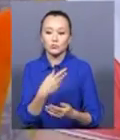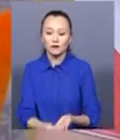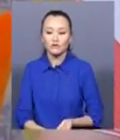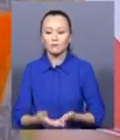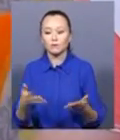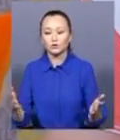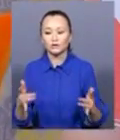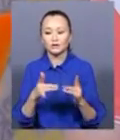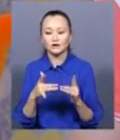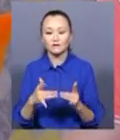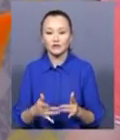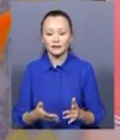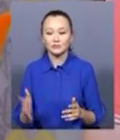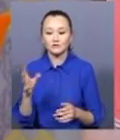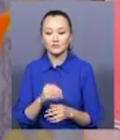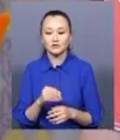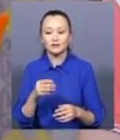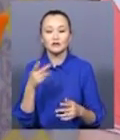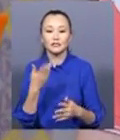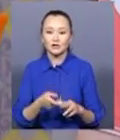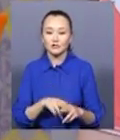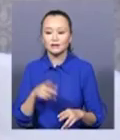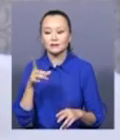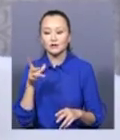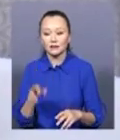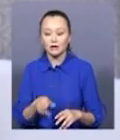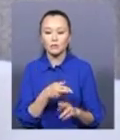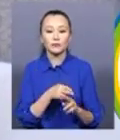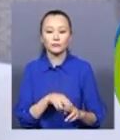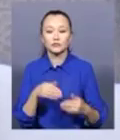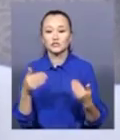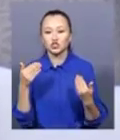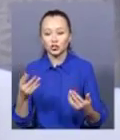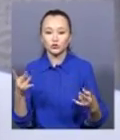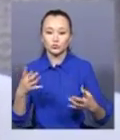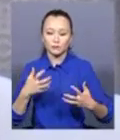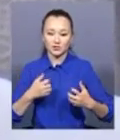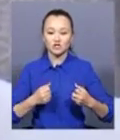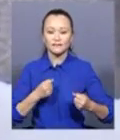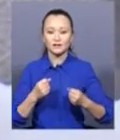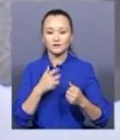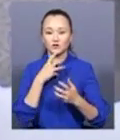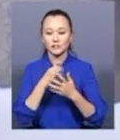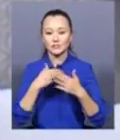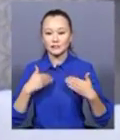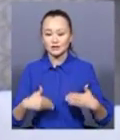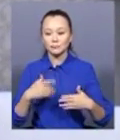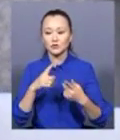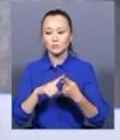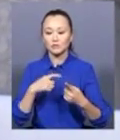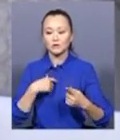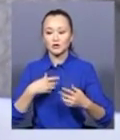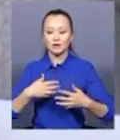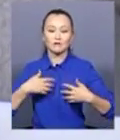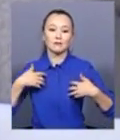как подольше. Как мы с Димой. Но на самом деле зря, конечно, зря. Почему? Потому что именно сейчас нужно поддерживать свое тело, да, ну, как говорится, во-первых, мы